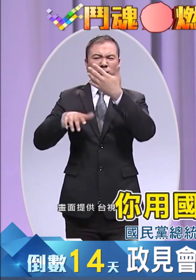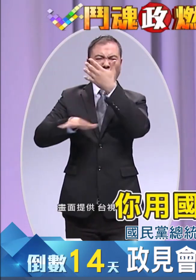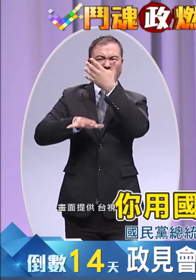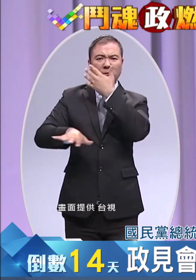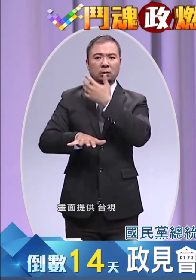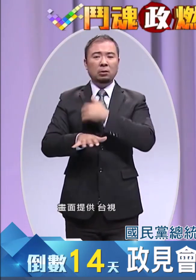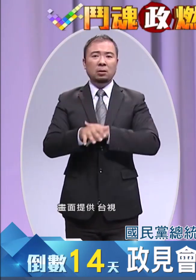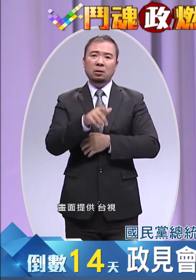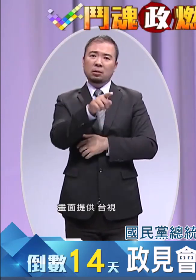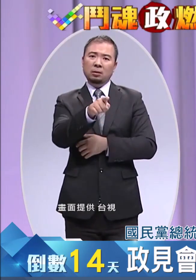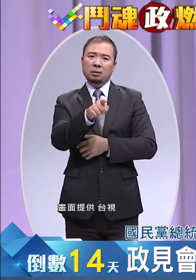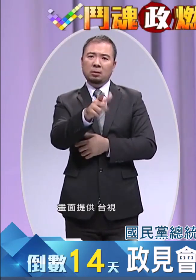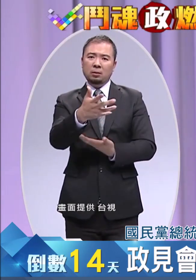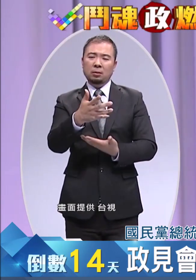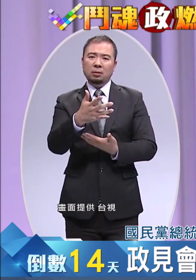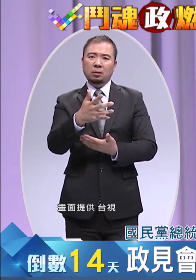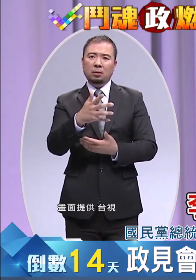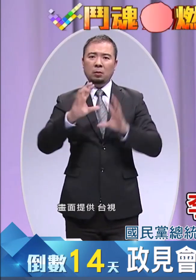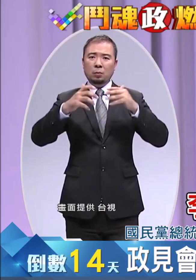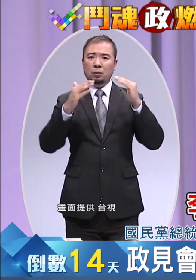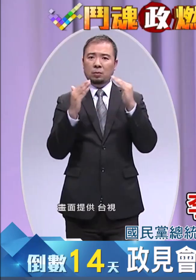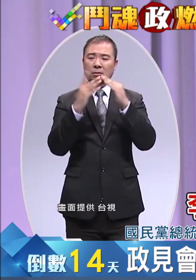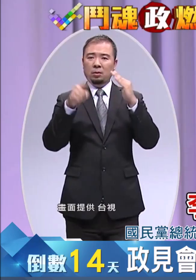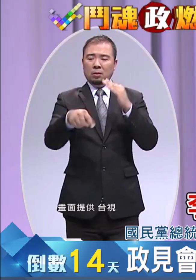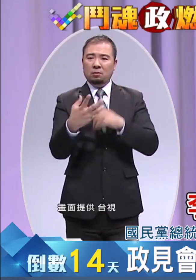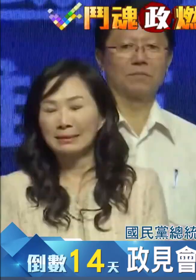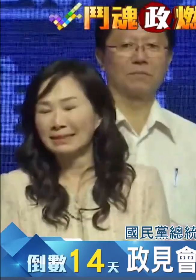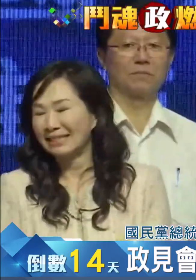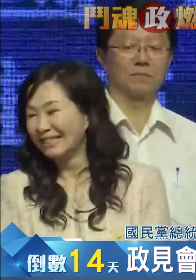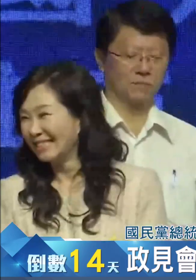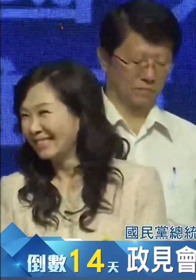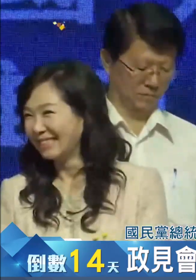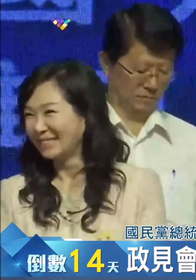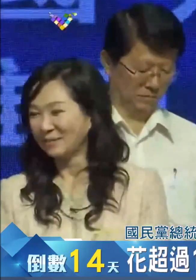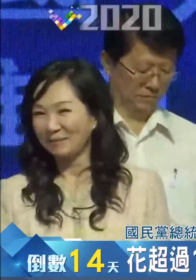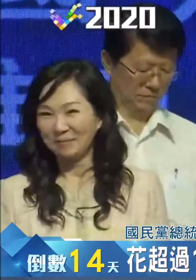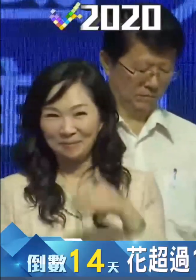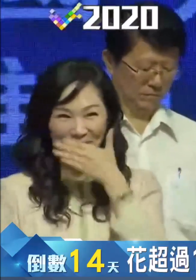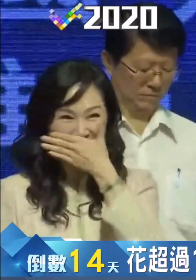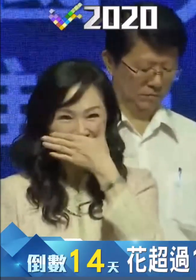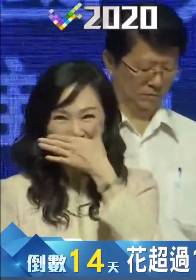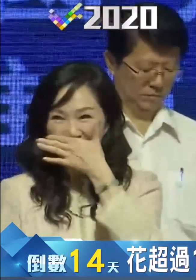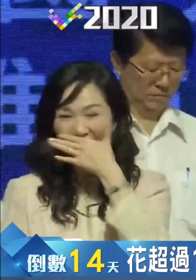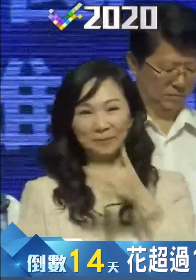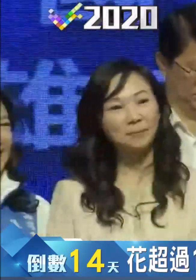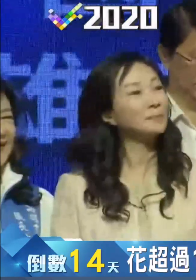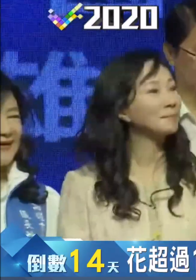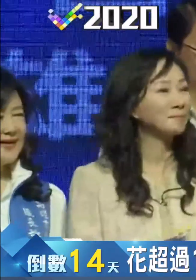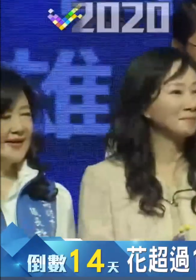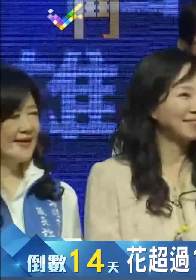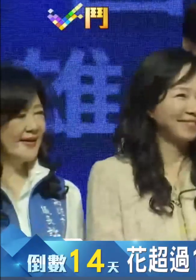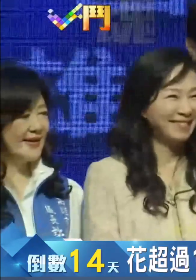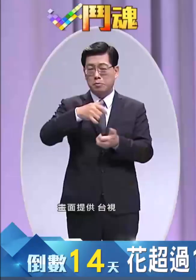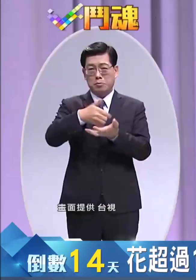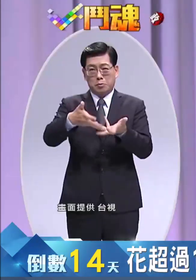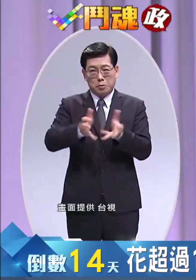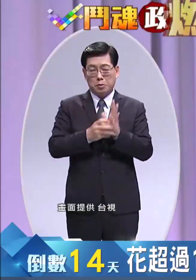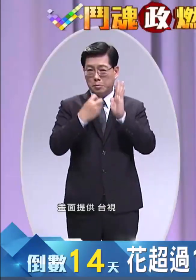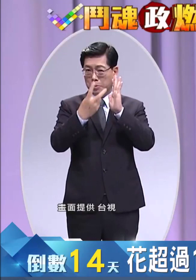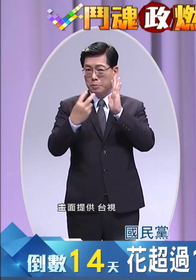对付一个女人，这样子打法，李佳芬招谁惹谁？ 一边替太太抱不平，一边在说太太多感